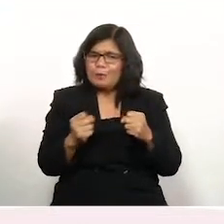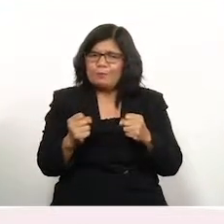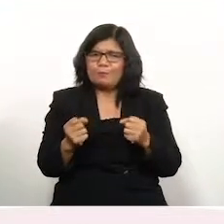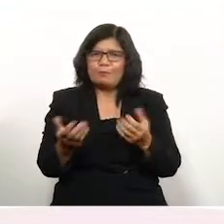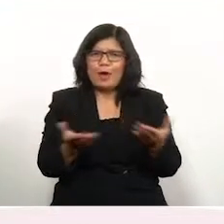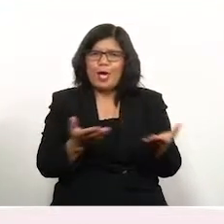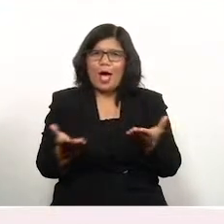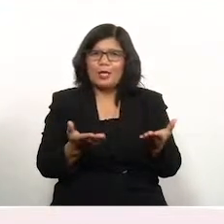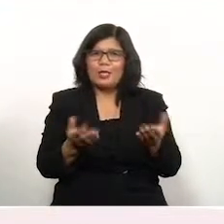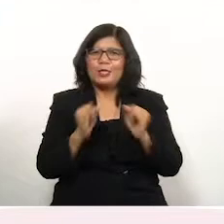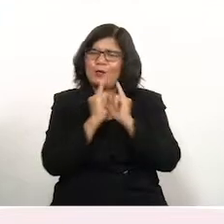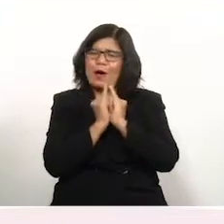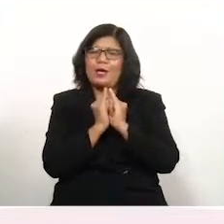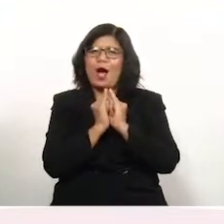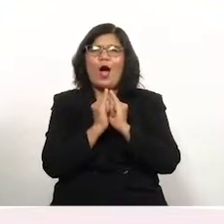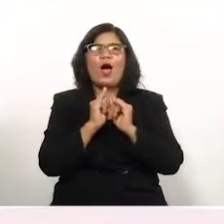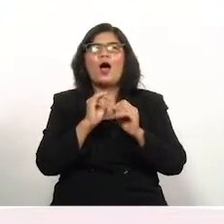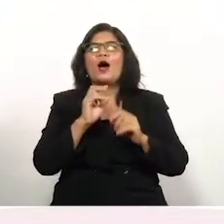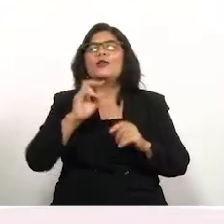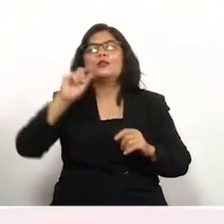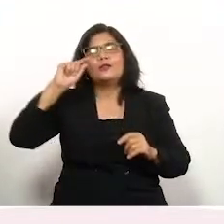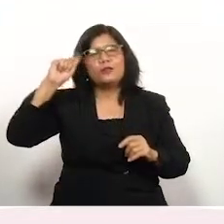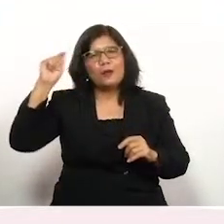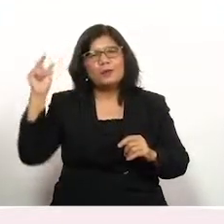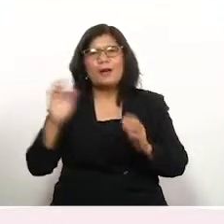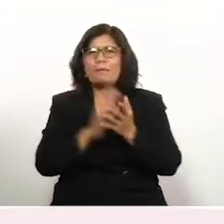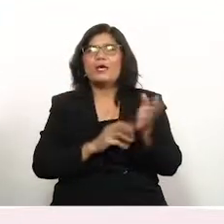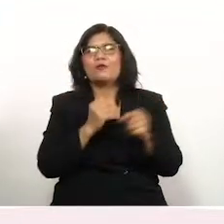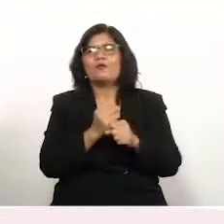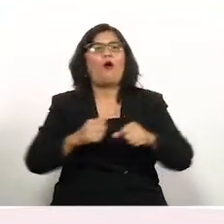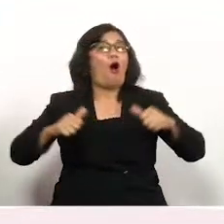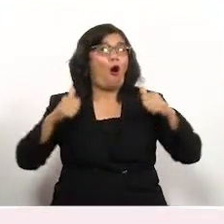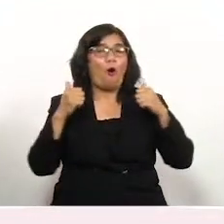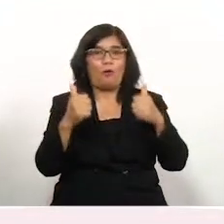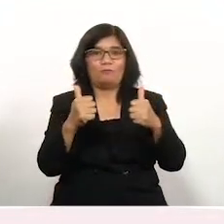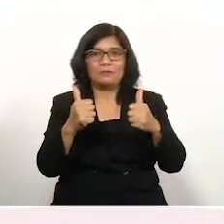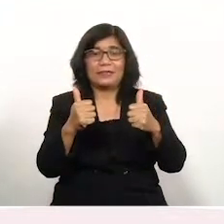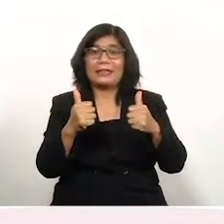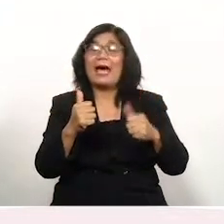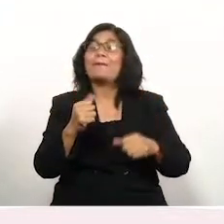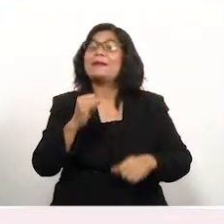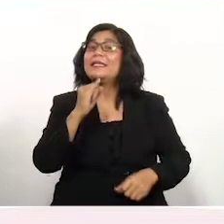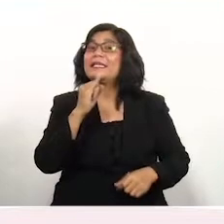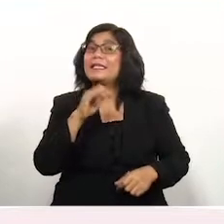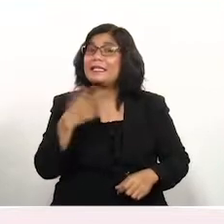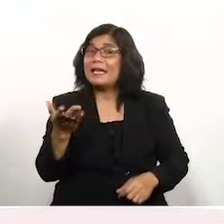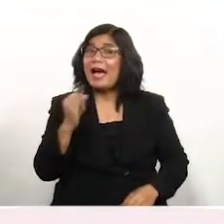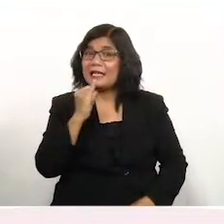kegiatan-kegiatan gereja kamu ibadah tiap minggu Ed Oshop Mbak finder